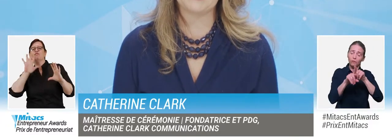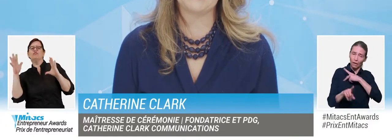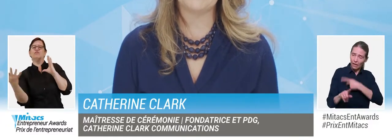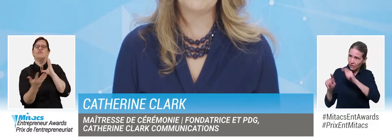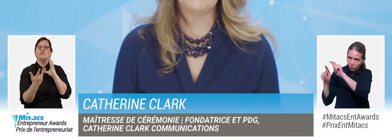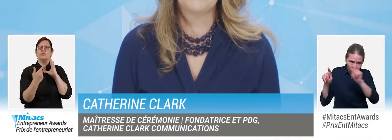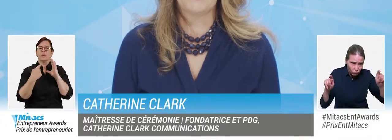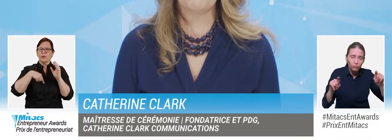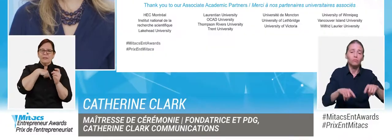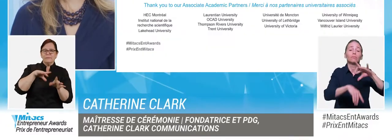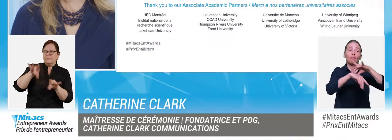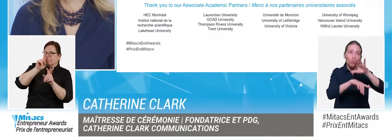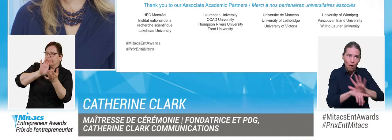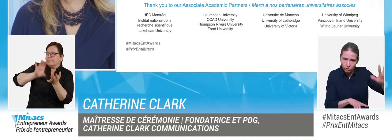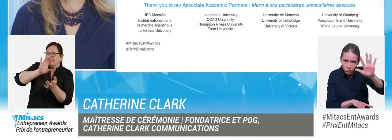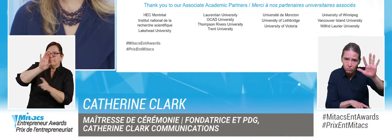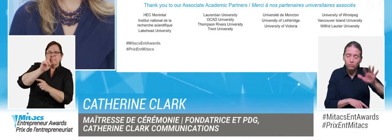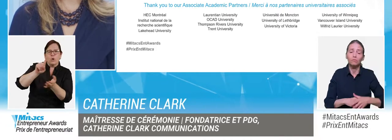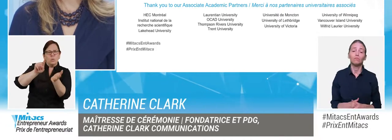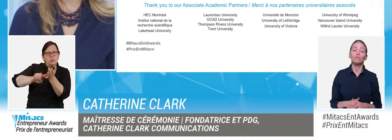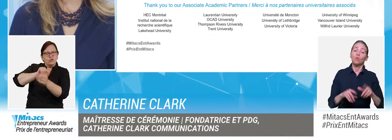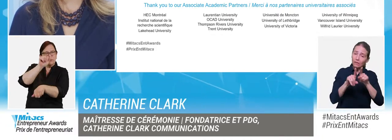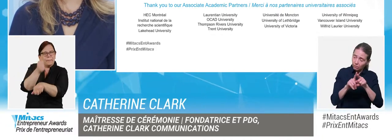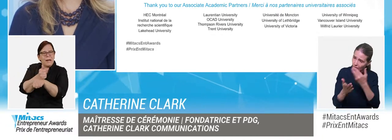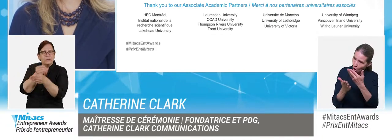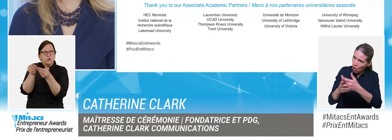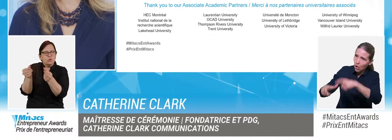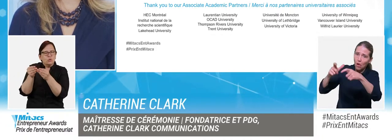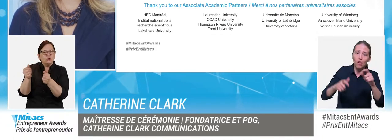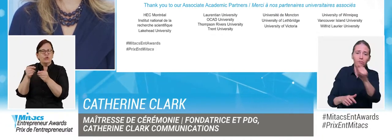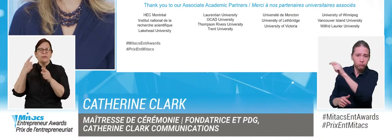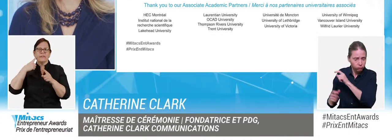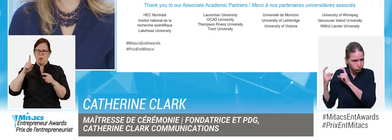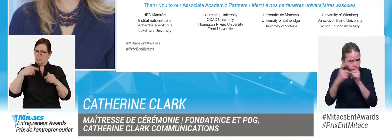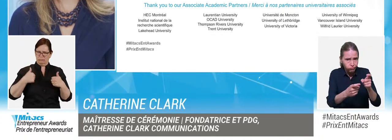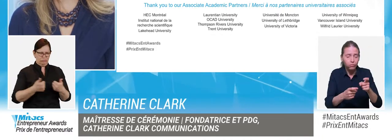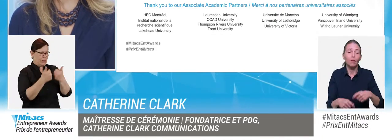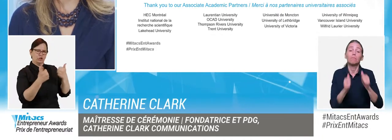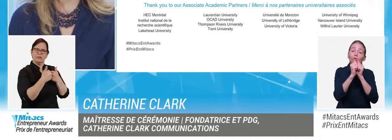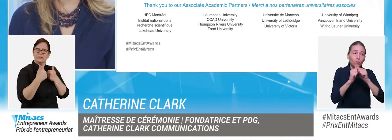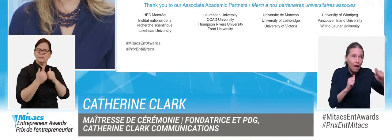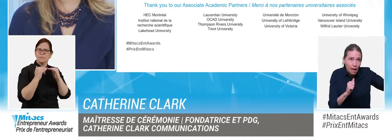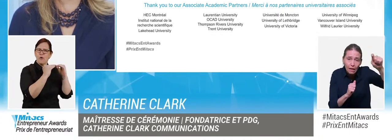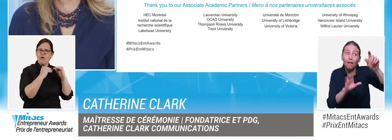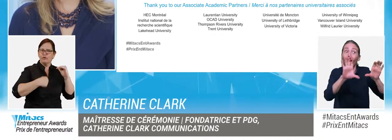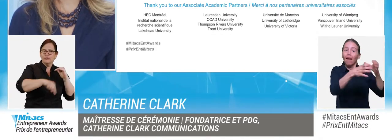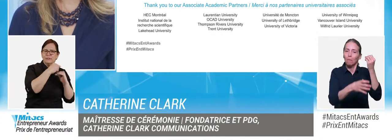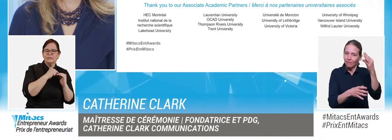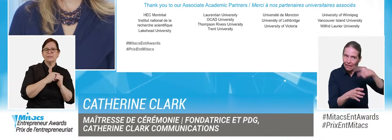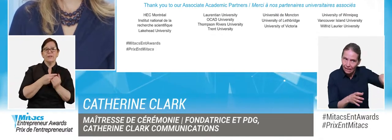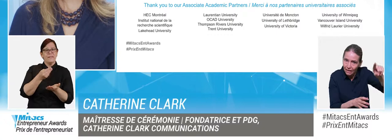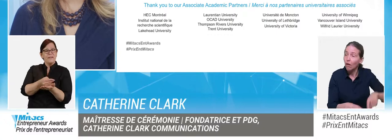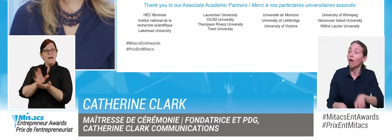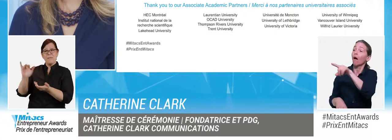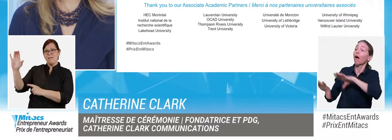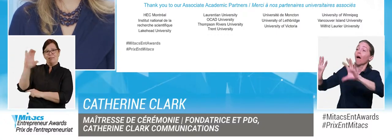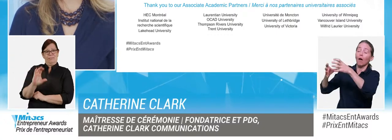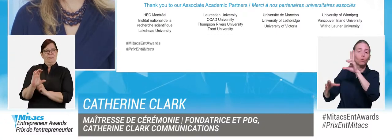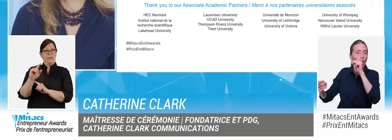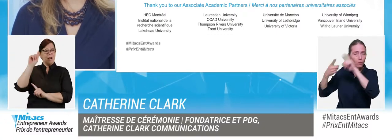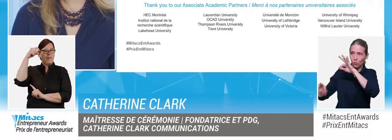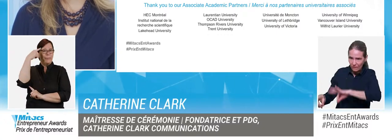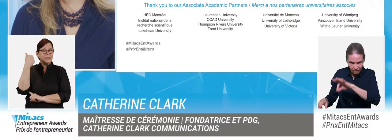au Canada, en partenariat avec les meilleurs établissements d'enseignement au pays et à travers le monde. Nous trouvons